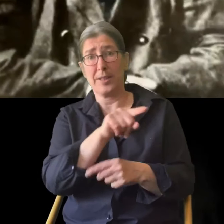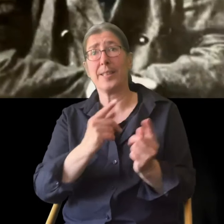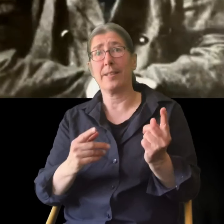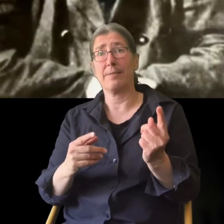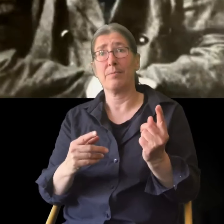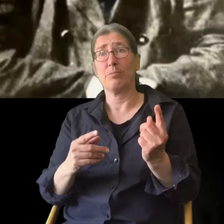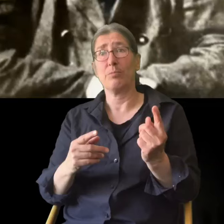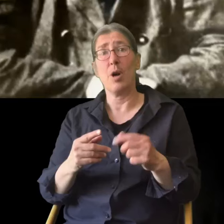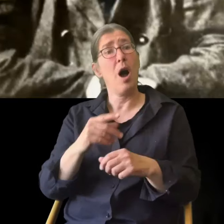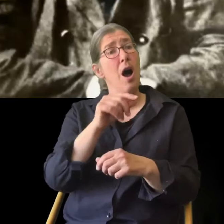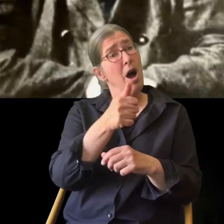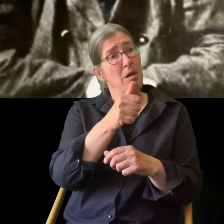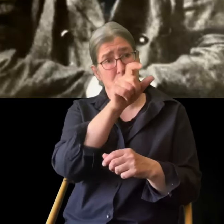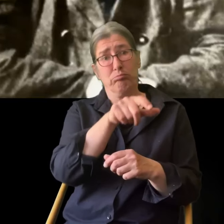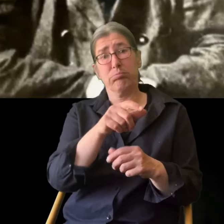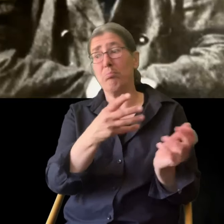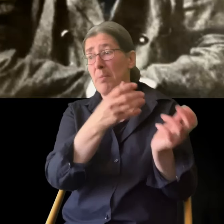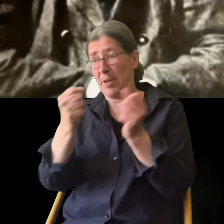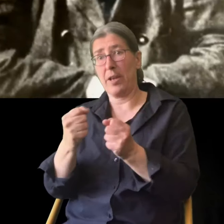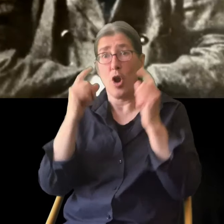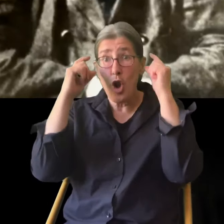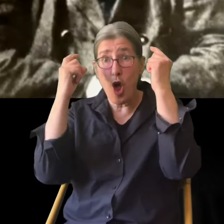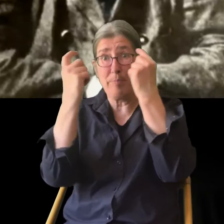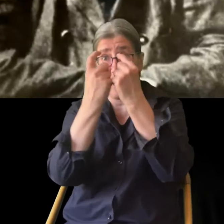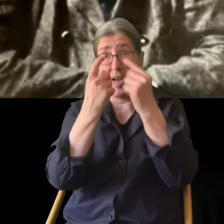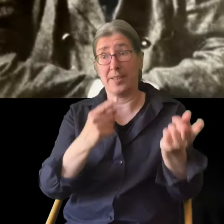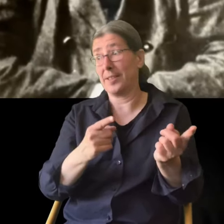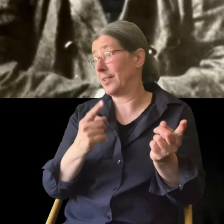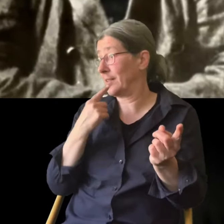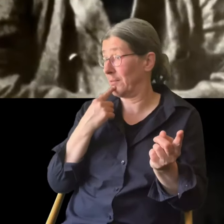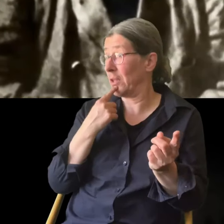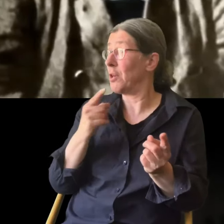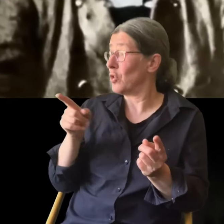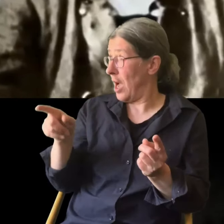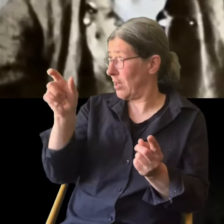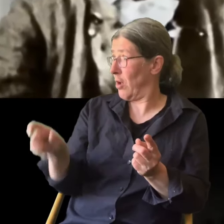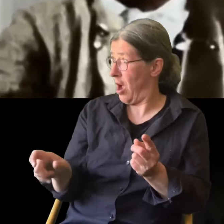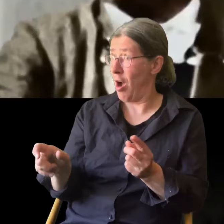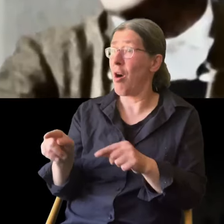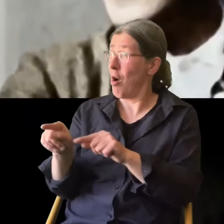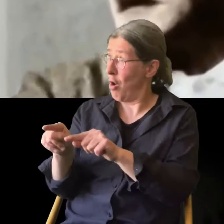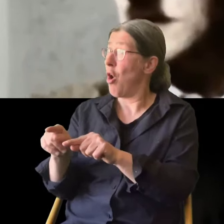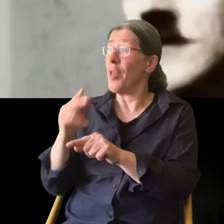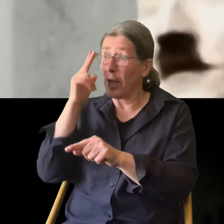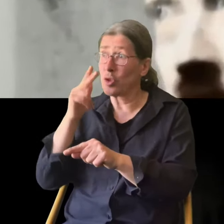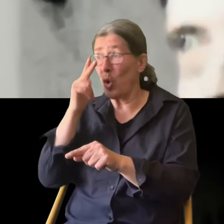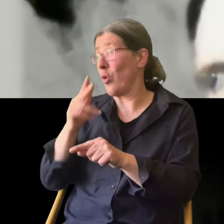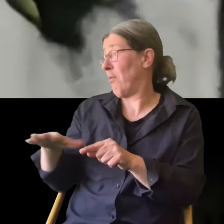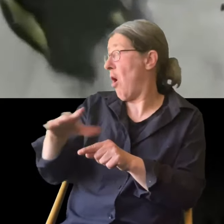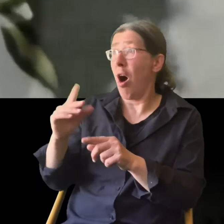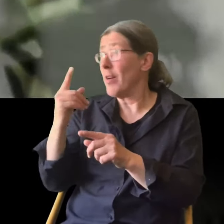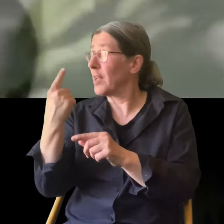empfangen. Ein Anhänger bringt sogar einen Lorbeerkranz mit für den Mann, den er die Inkarnation des glühenden